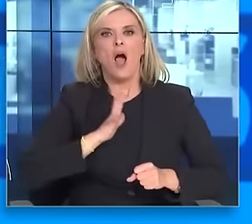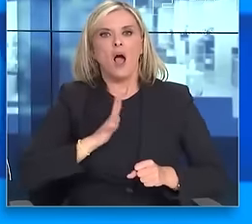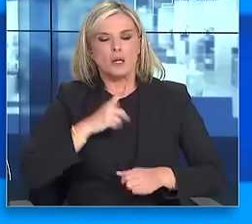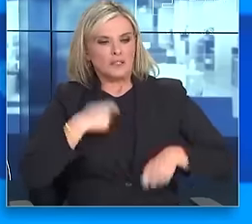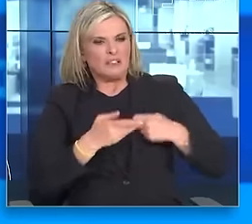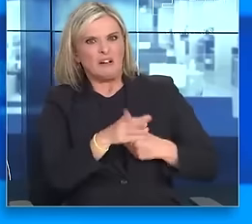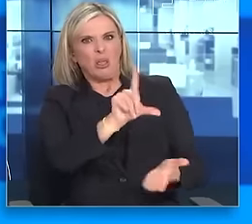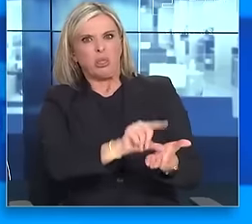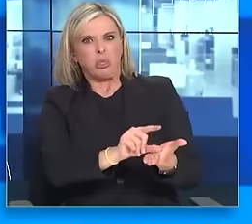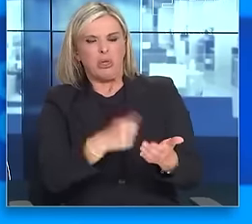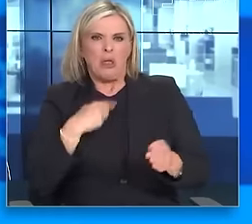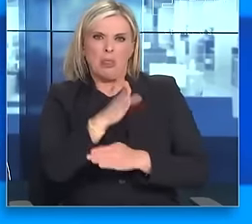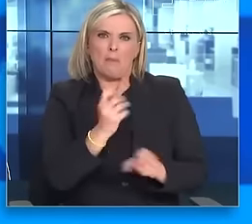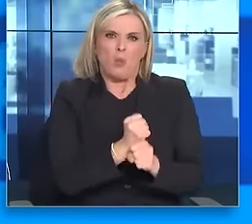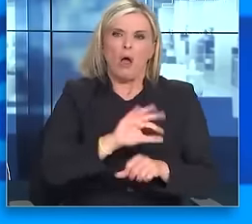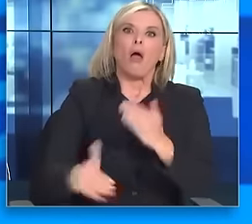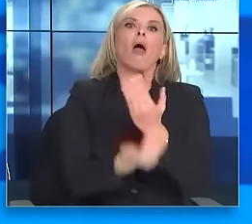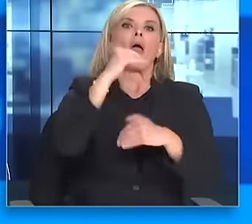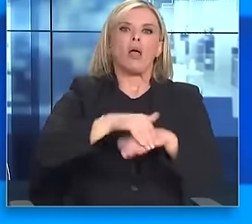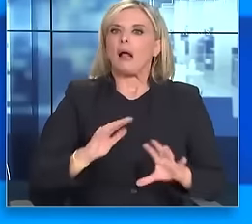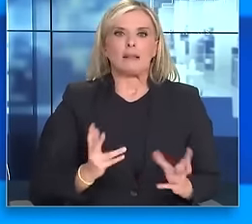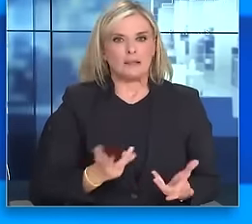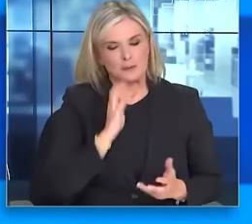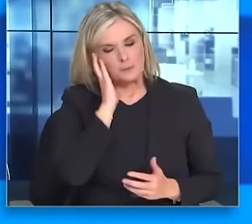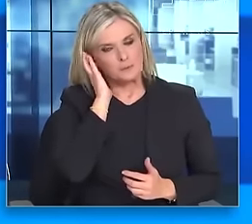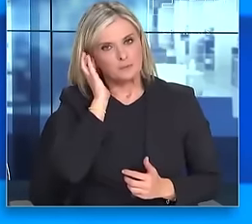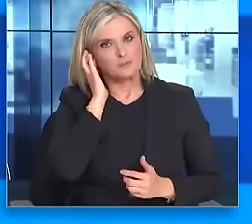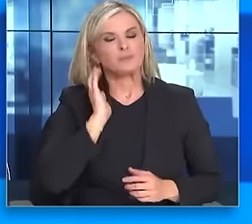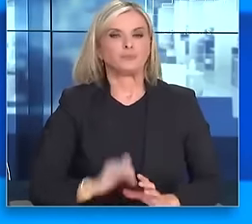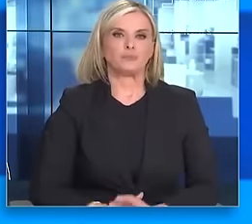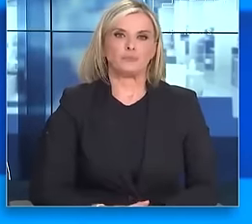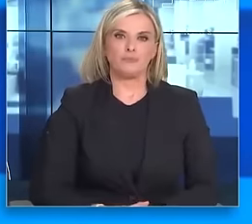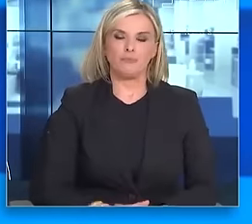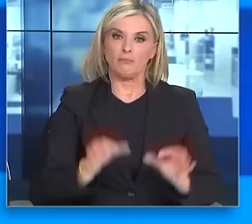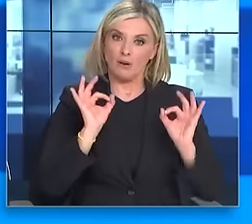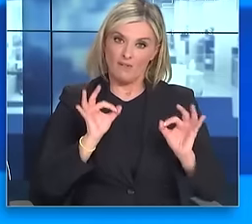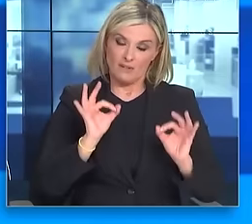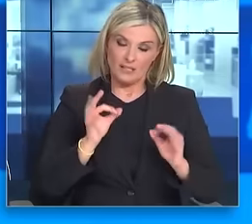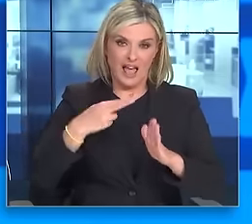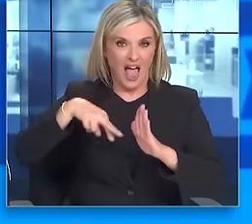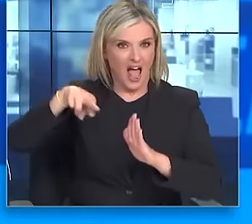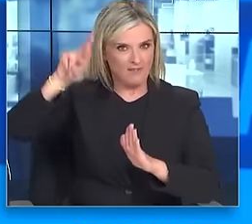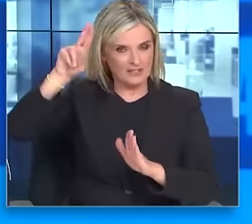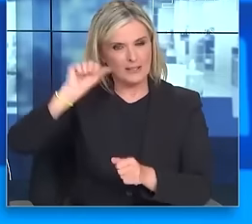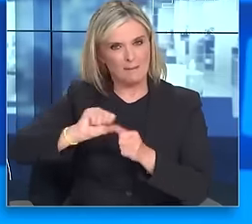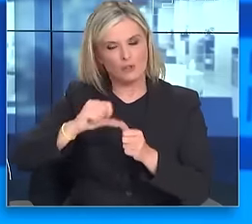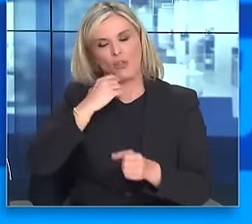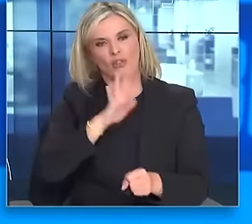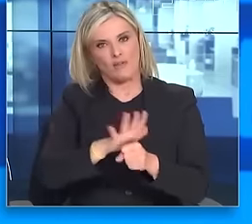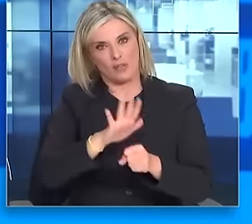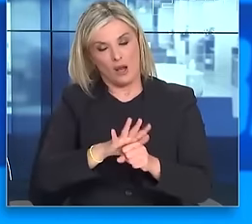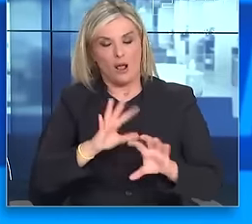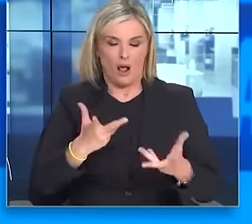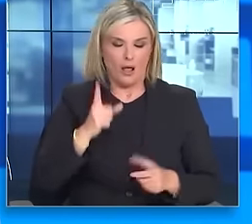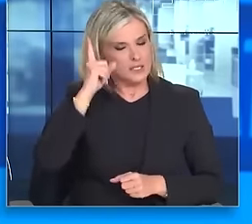μισθών καλύπτουν όλες τις αυξήσεις. Αλλά και για τις αυξήσεις, να θυμηθούμε ότι τώρα μιλάμε βασικά γιατί. Μιλάμε για το σούπερ